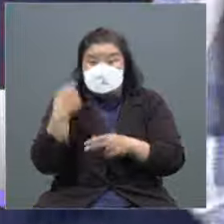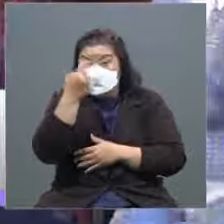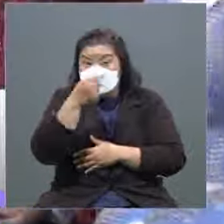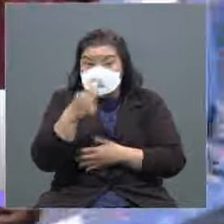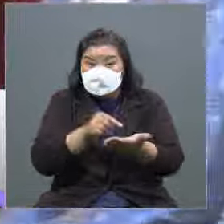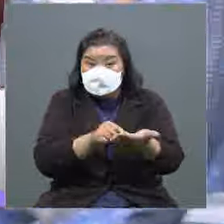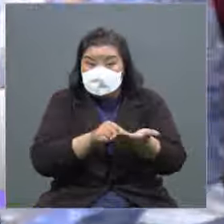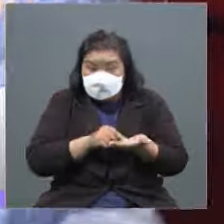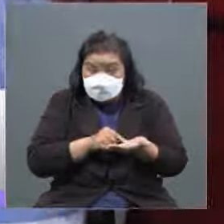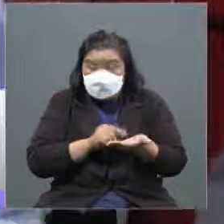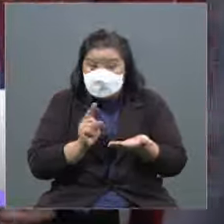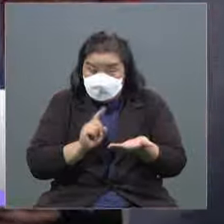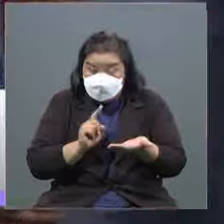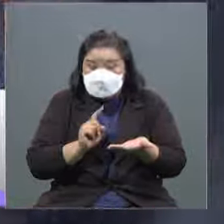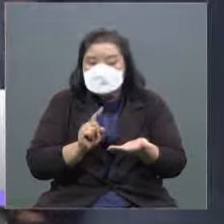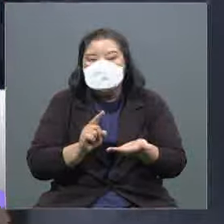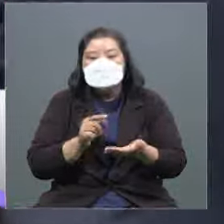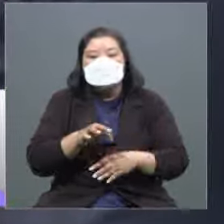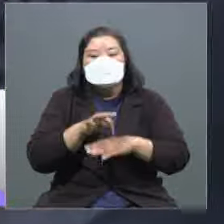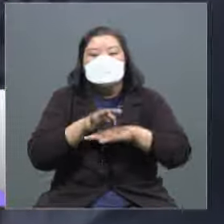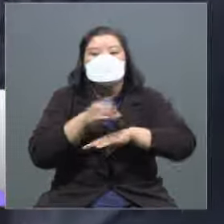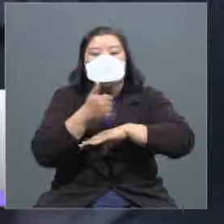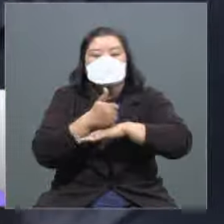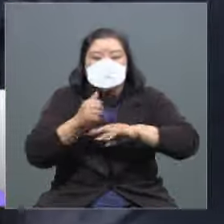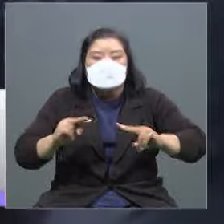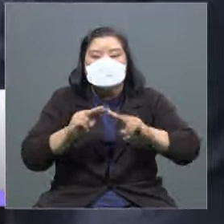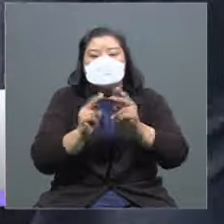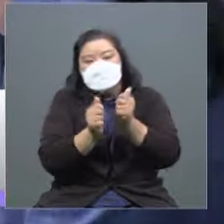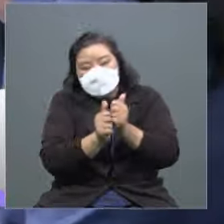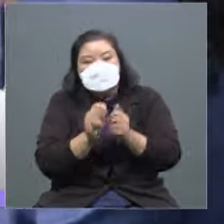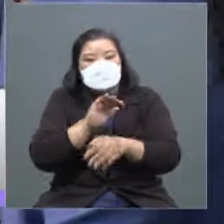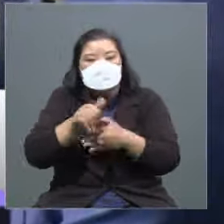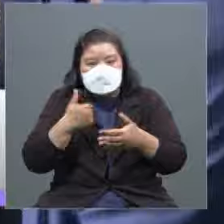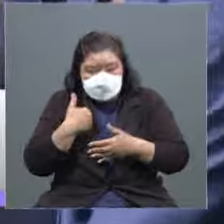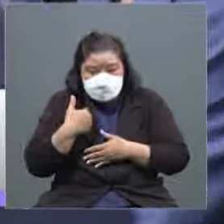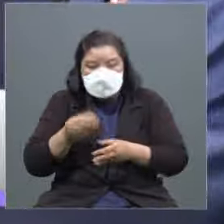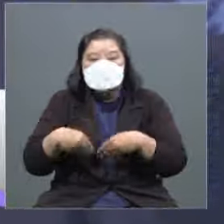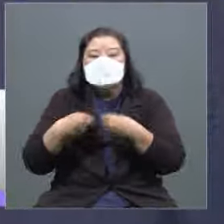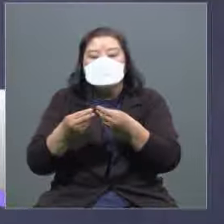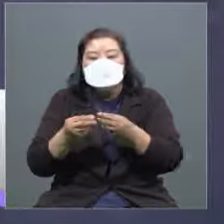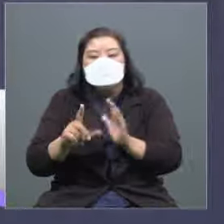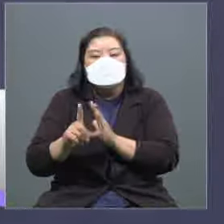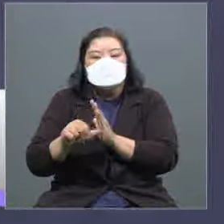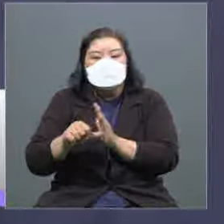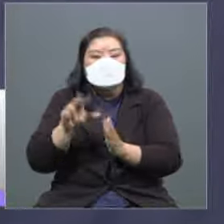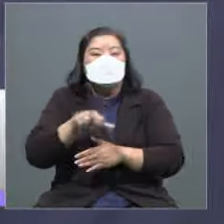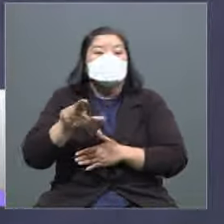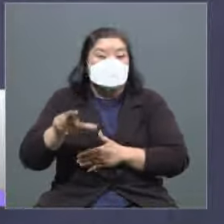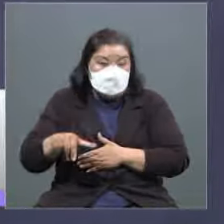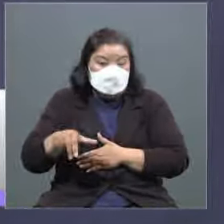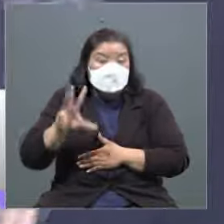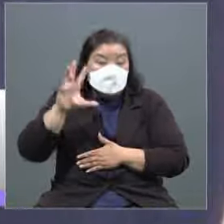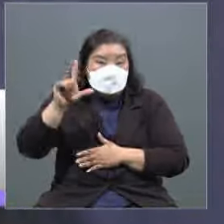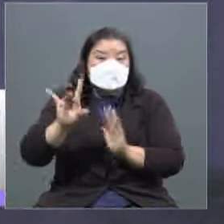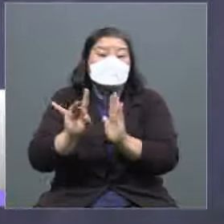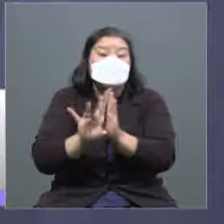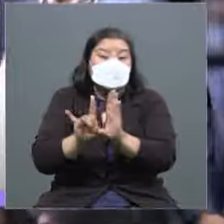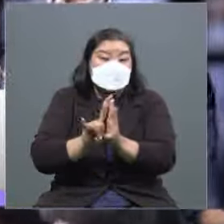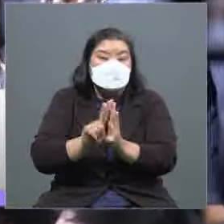กับทางนายแพทย์พรหมมินเลิศสุรเดชนะครับครับอดีตเลขาธิการนายกรัฐมนตรีกำหนดส่งเนี่ยส่งวันพรุ่งนี้ก็คือ 20